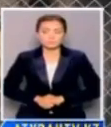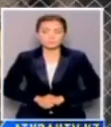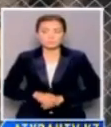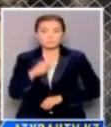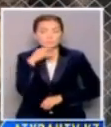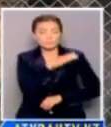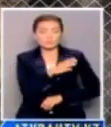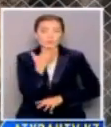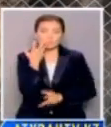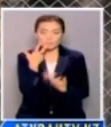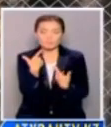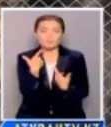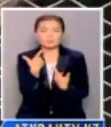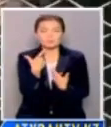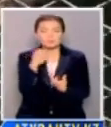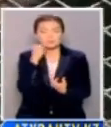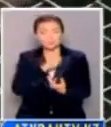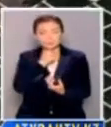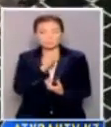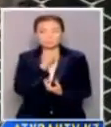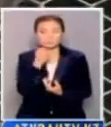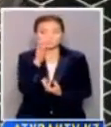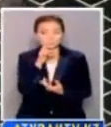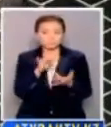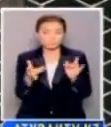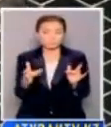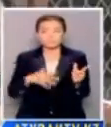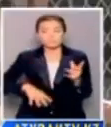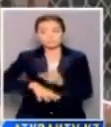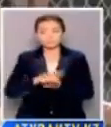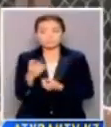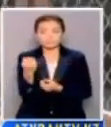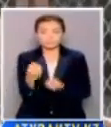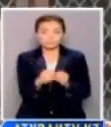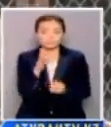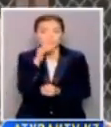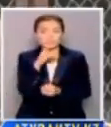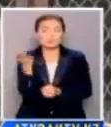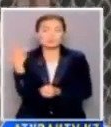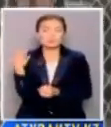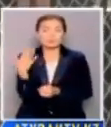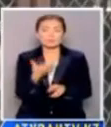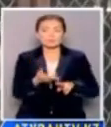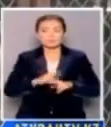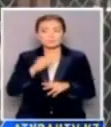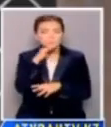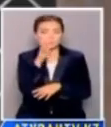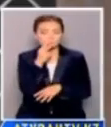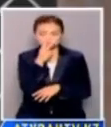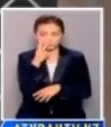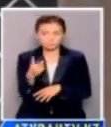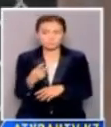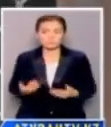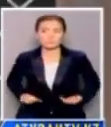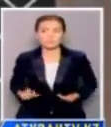Қарасы көгі аласы. Кішісі мен үлкені тағы бар. Барлығы 110 ит. Бұрын соңды мұндай көбейтті көрмеген